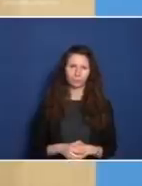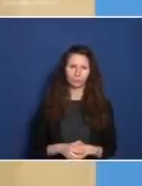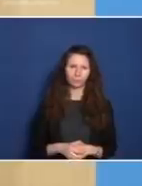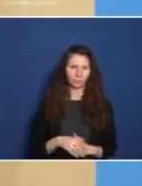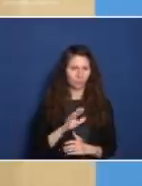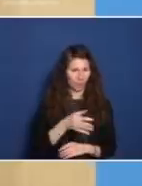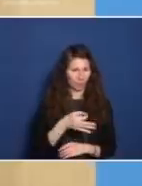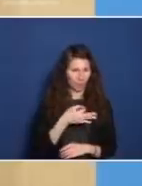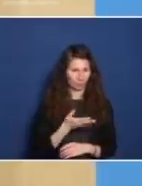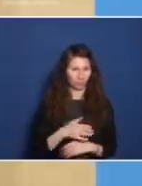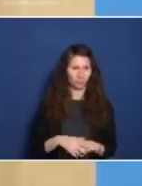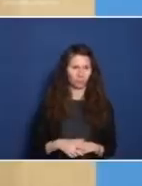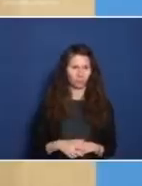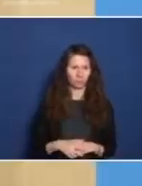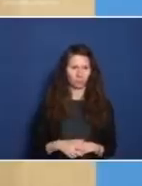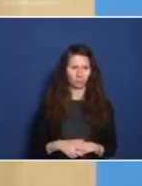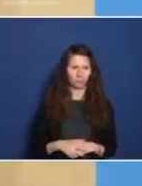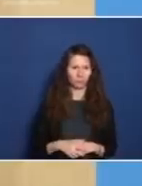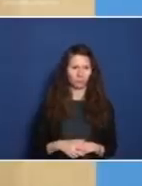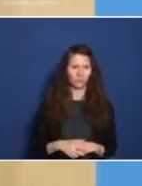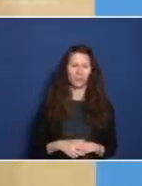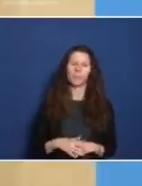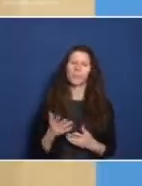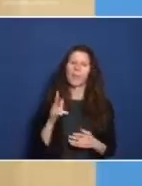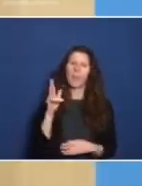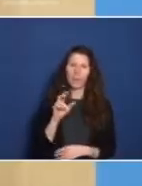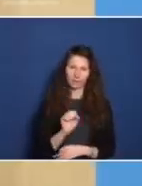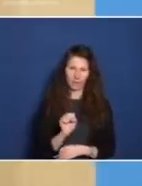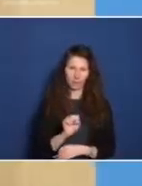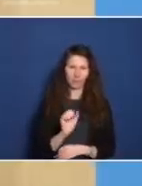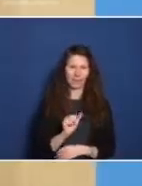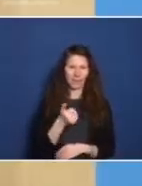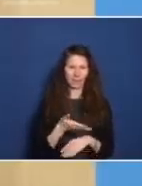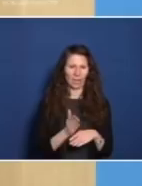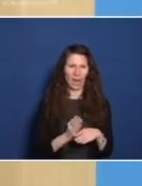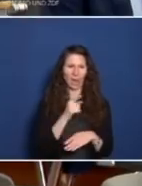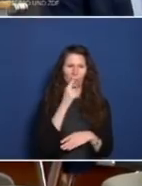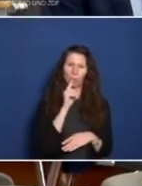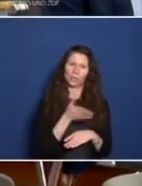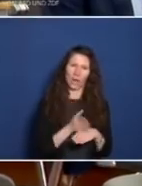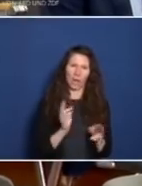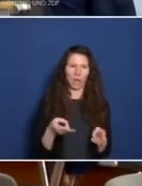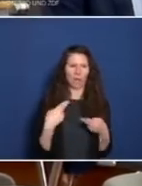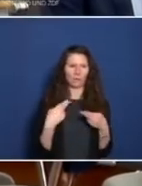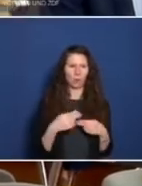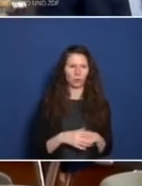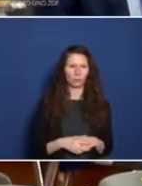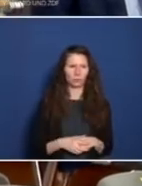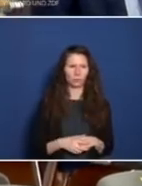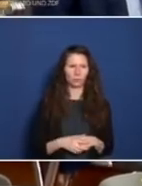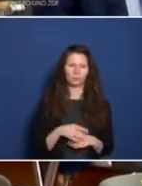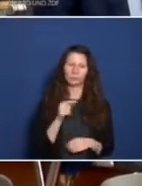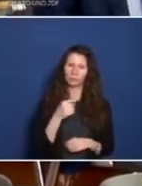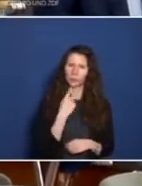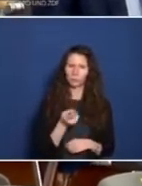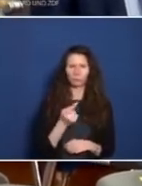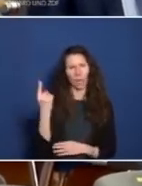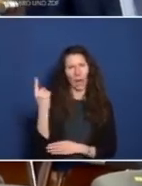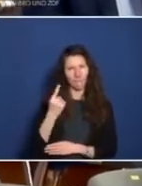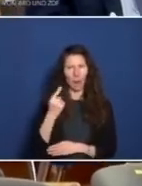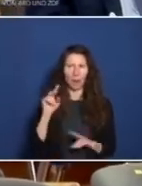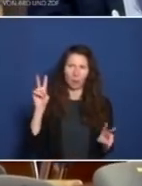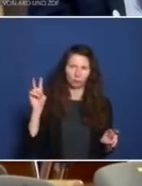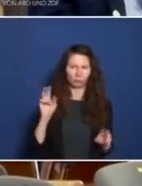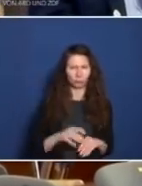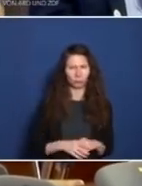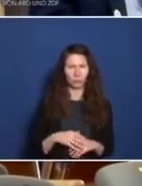Nachfrage, ja. Sie haben, Herr Seibert, Sie haben den ersten Teil jetzt nur teilweise beantwortet mit einem Appell. Die Forderung